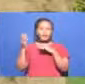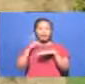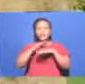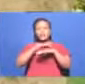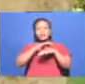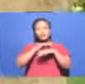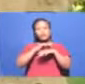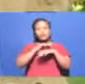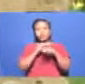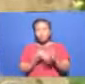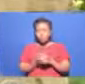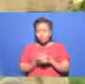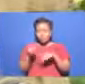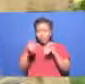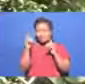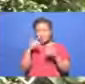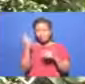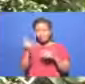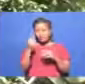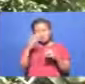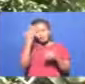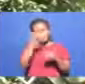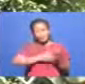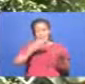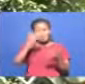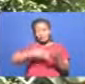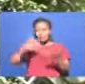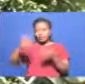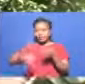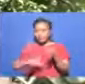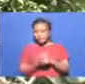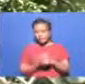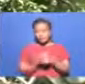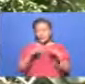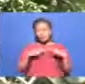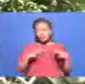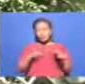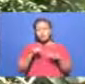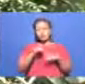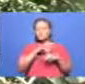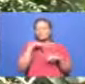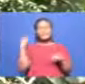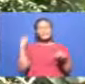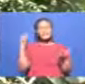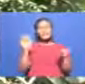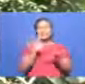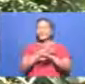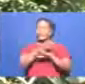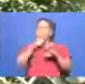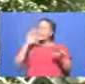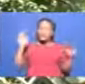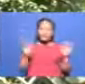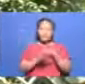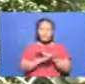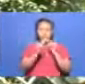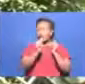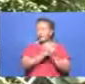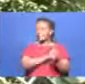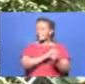awatengenezi, wanakata tu hao watu. Wanauanga, wanaua kila kitu ambayo wamepata kwa boma, wana destroy everything.